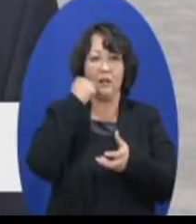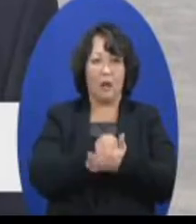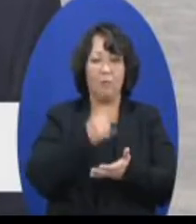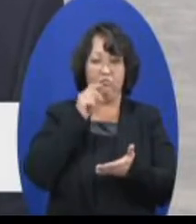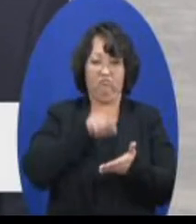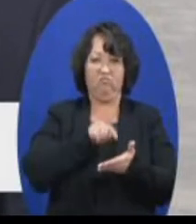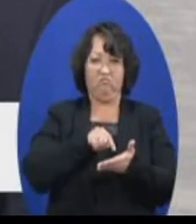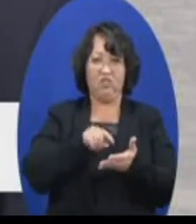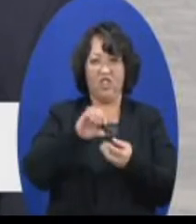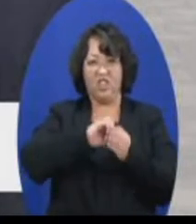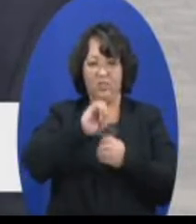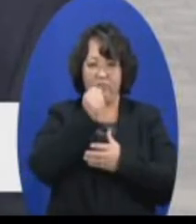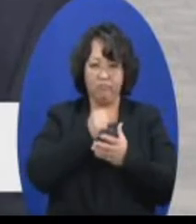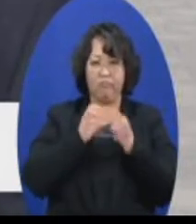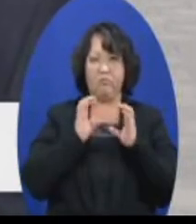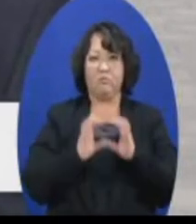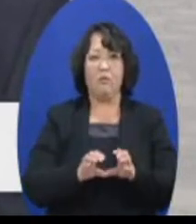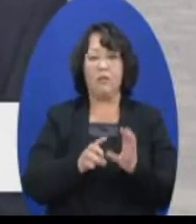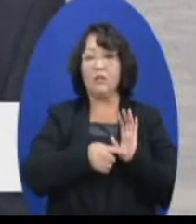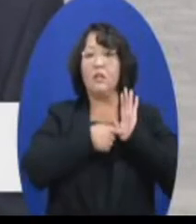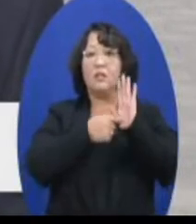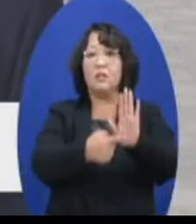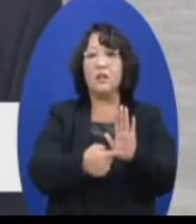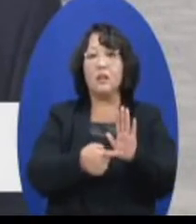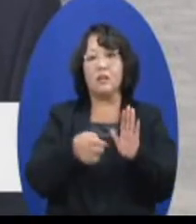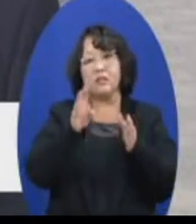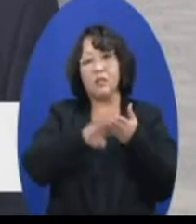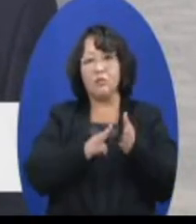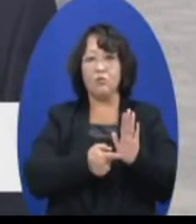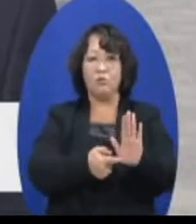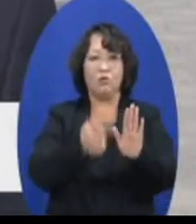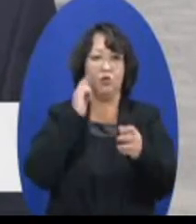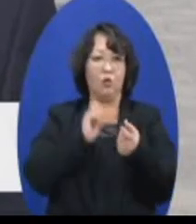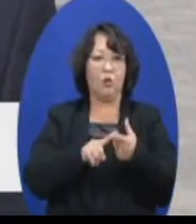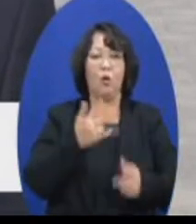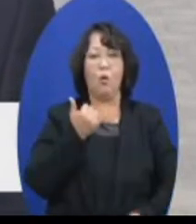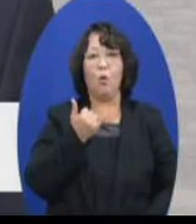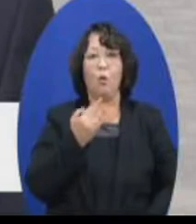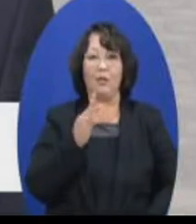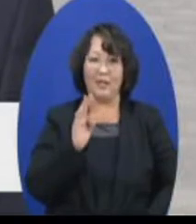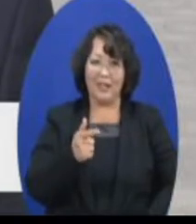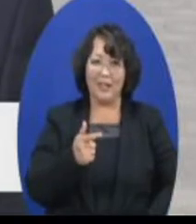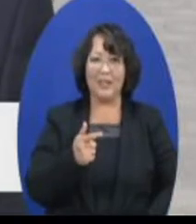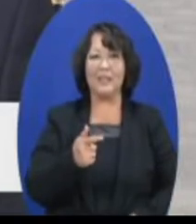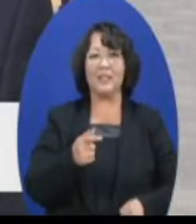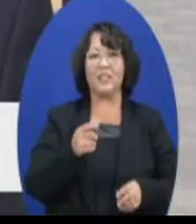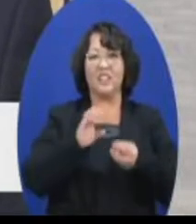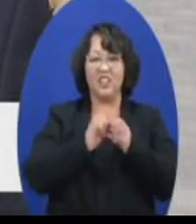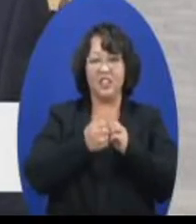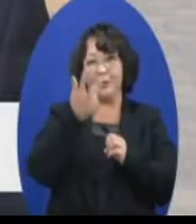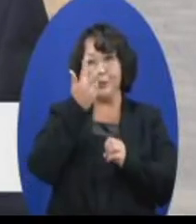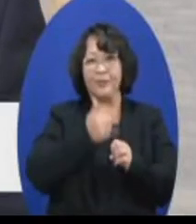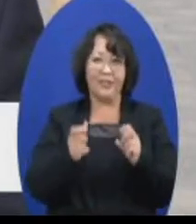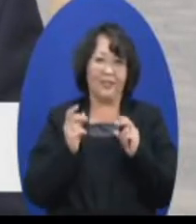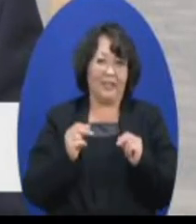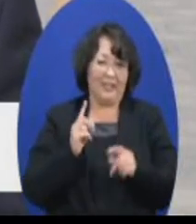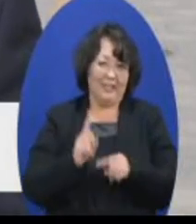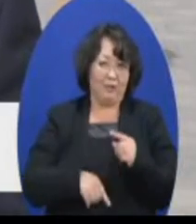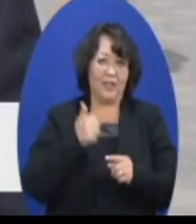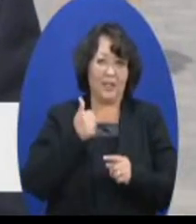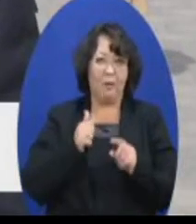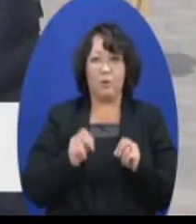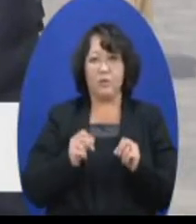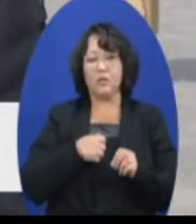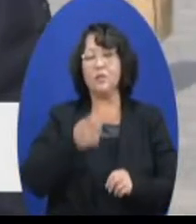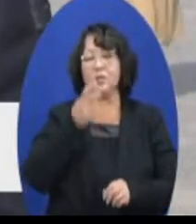байна шүү дээ. Тэрийг л одоо дэлгэж үзүүлэх юм бол урлагийн хувьд дээрэс нь хийц чанарын хувьд нэлээд сайн